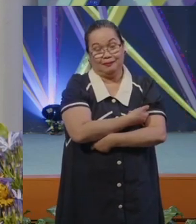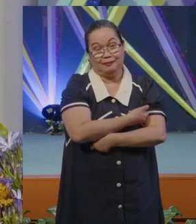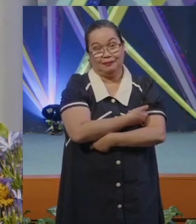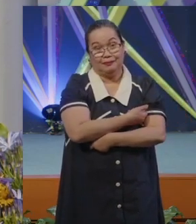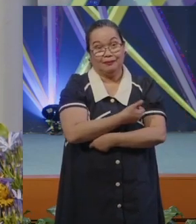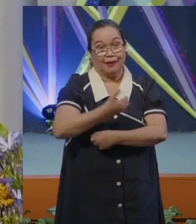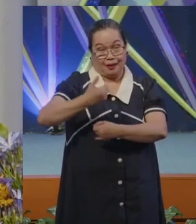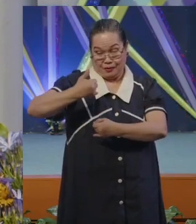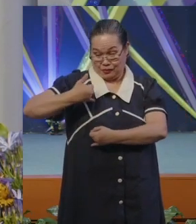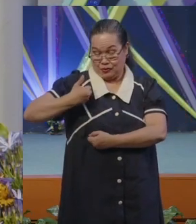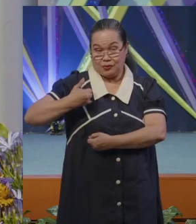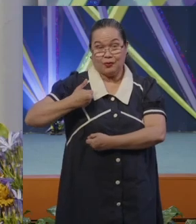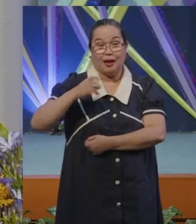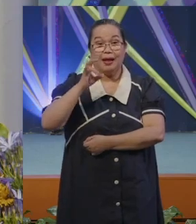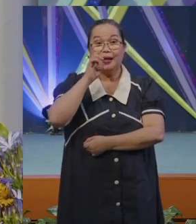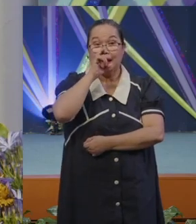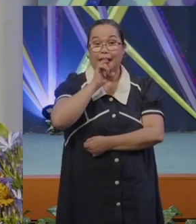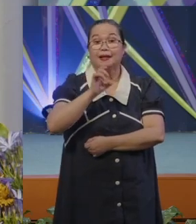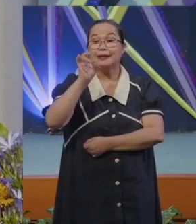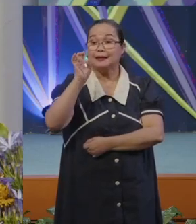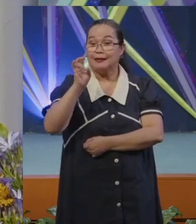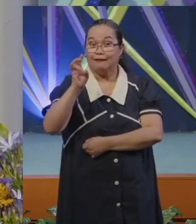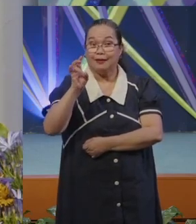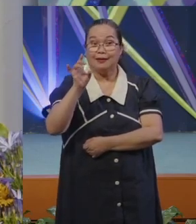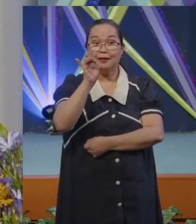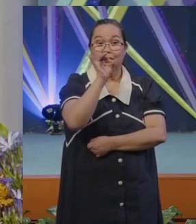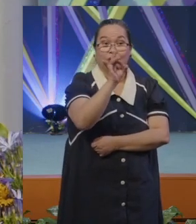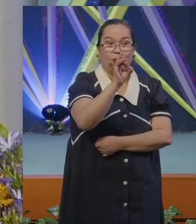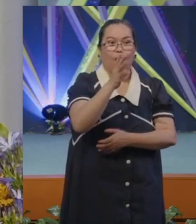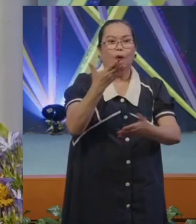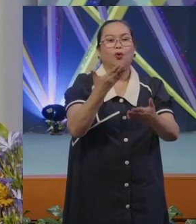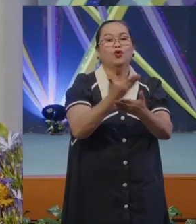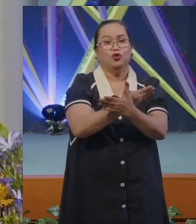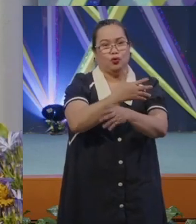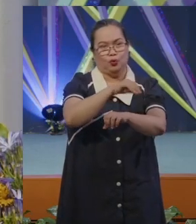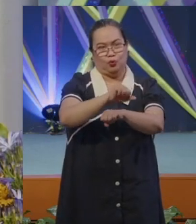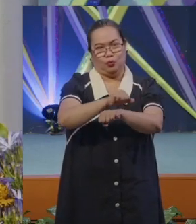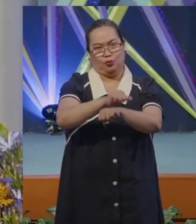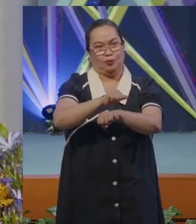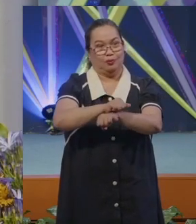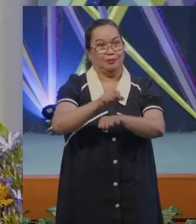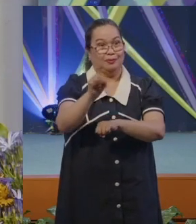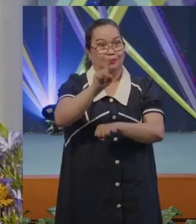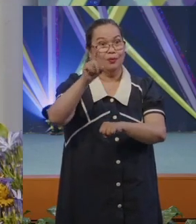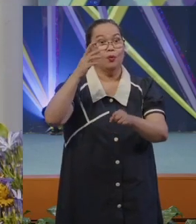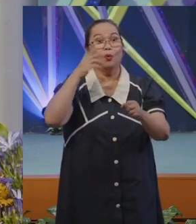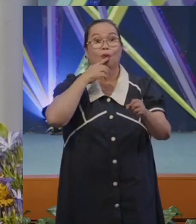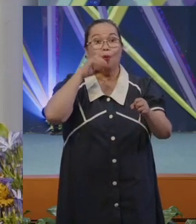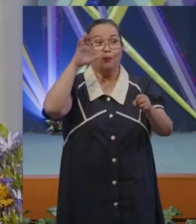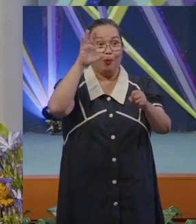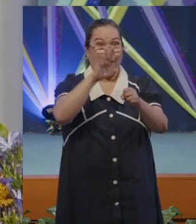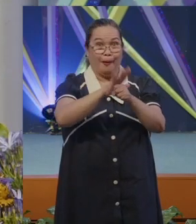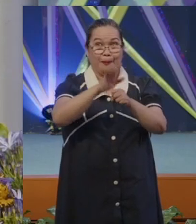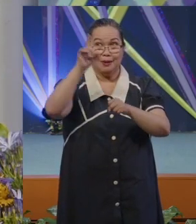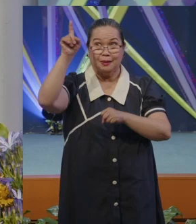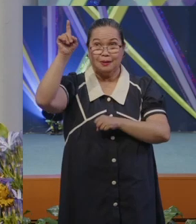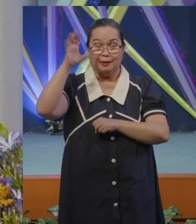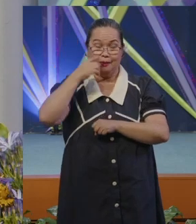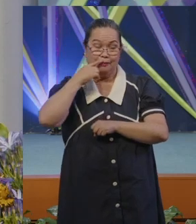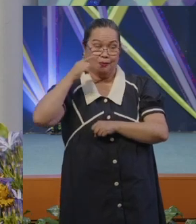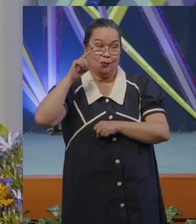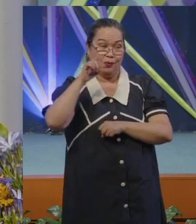70 to 80 years old, meron siyang bagong trabaho. Meron siyang bagong komisyon.